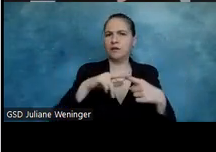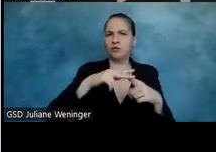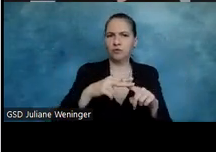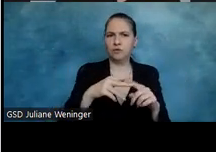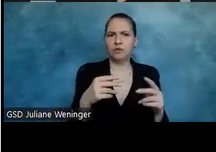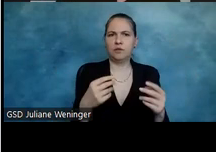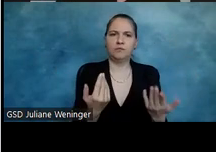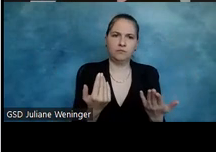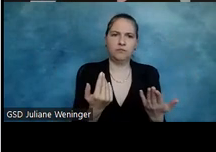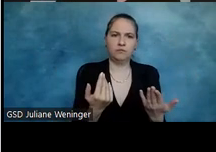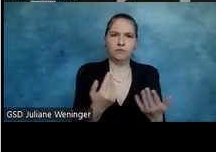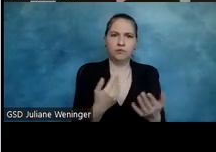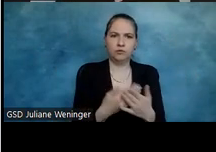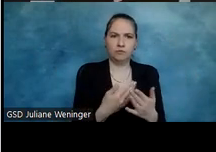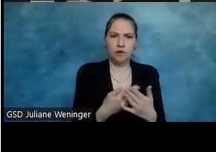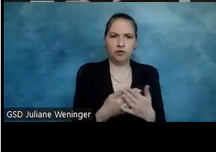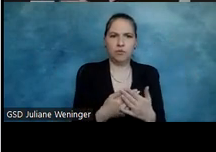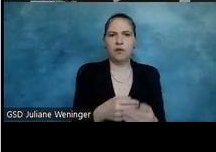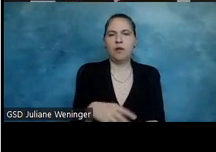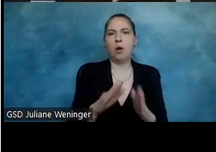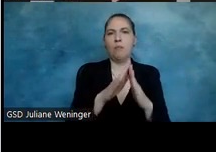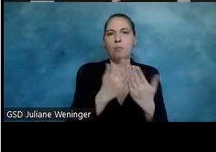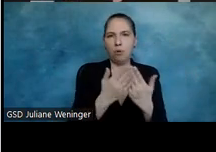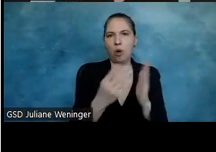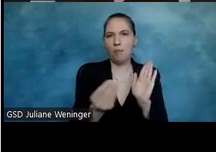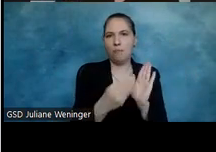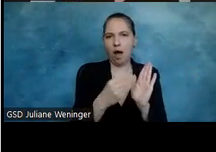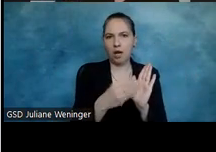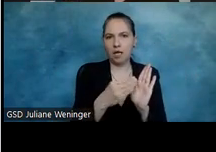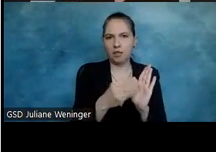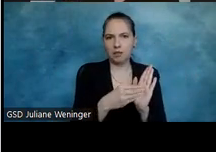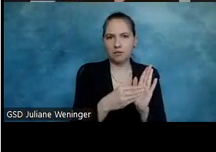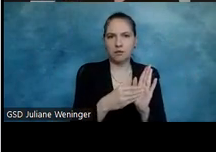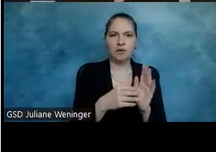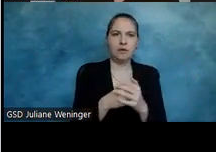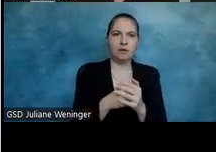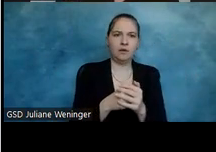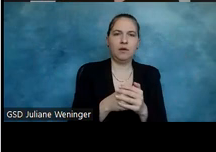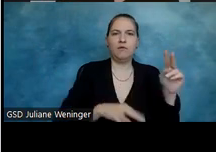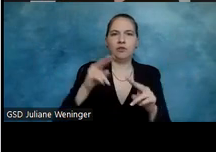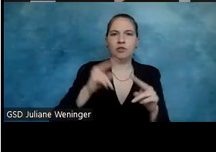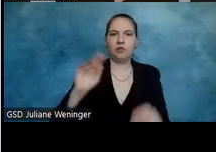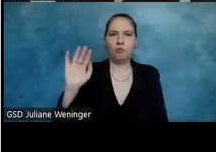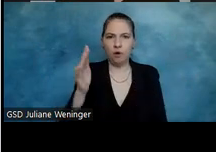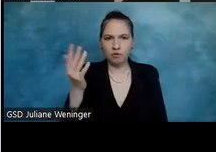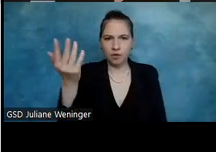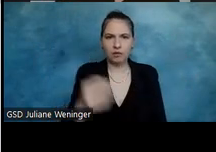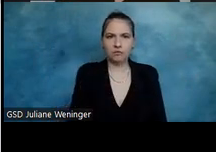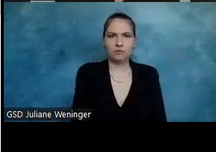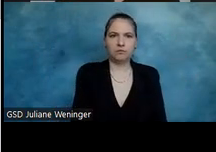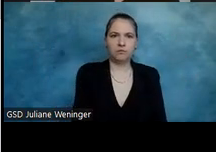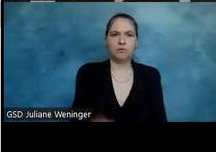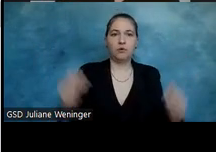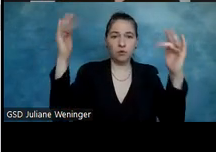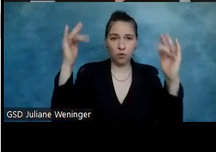zum Beispiel verschiedene Bookmarklets. Da werde ich jetzt auch mal beispielhaft gleich etwas zeigen, verschiedene Browser-Erweiterungen. Und hier